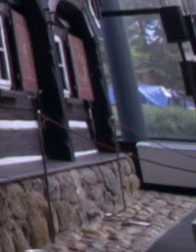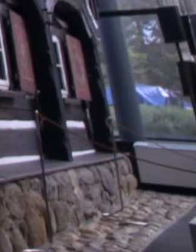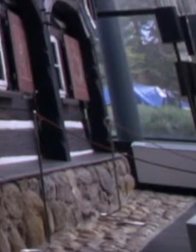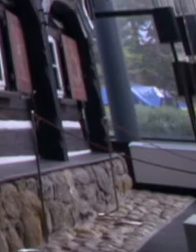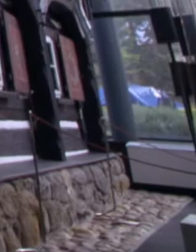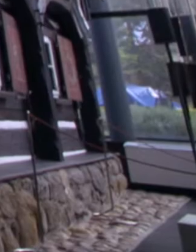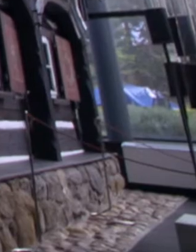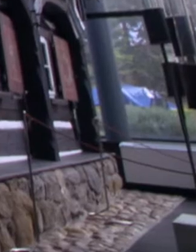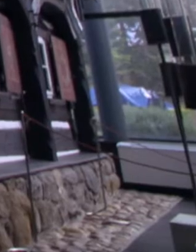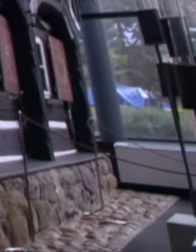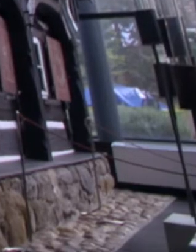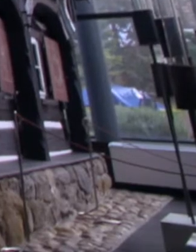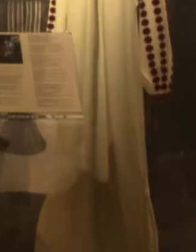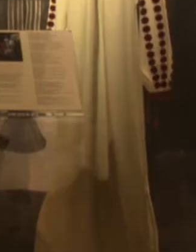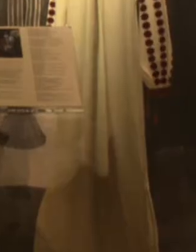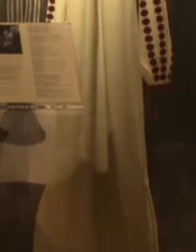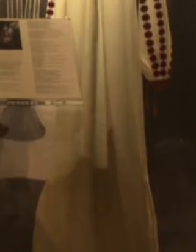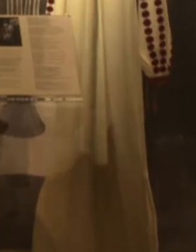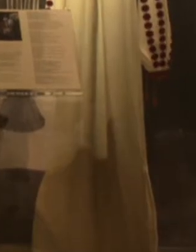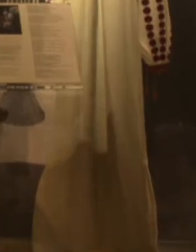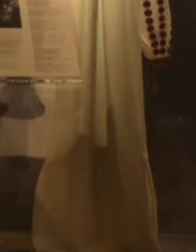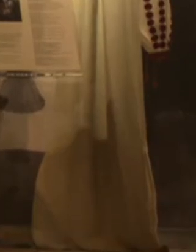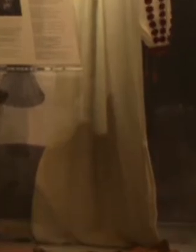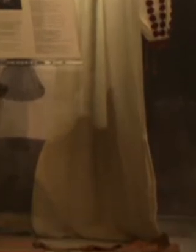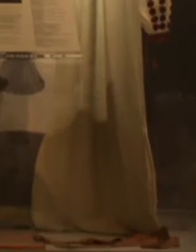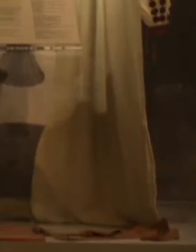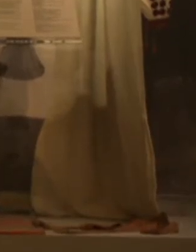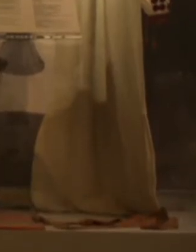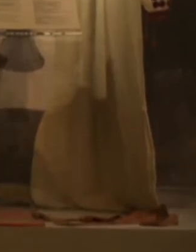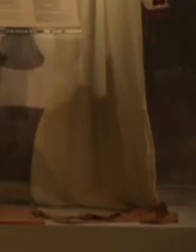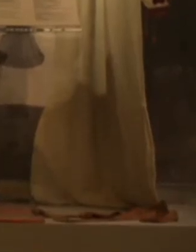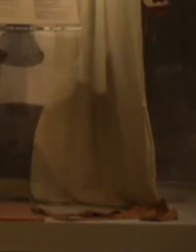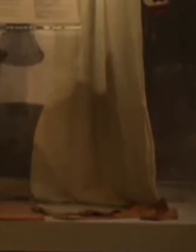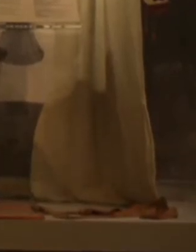doradczym działającym przy marszałku województwa dolnośląskiego.